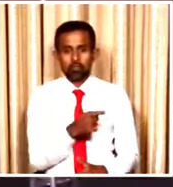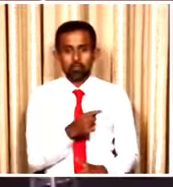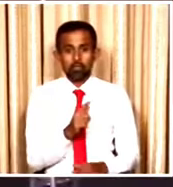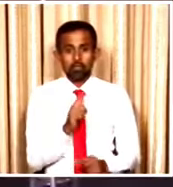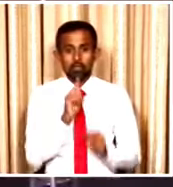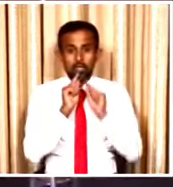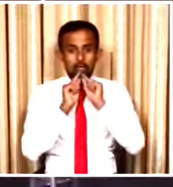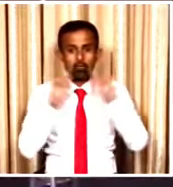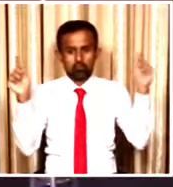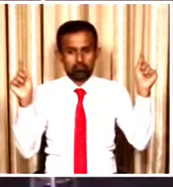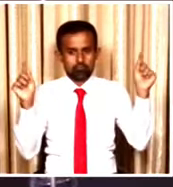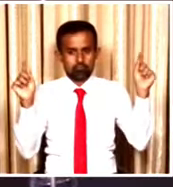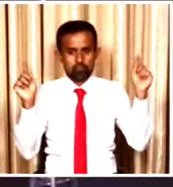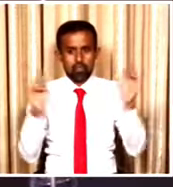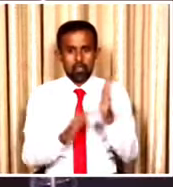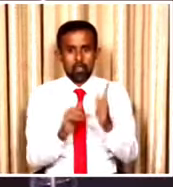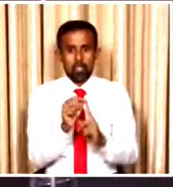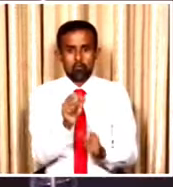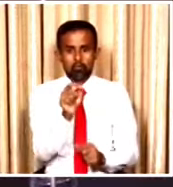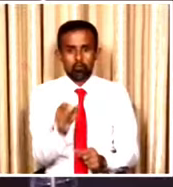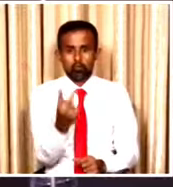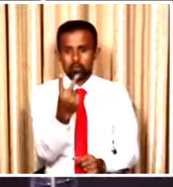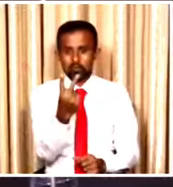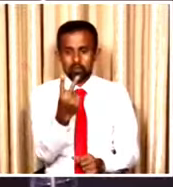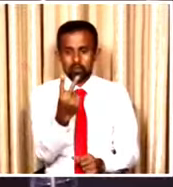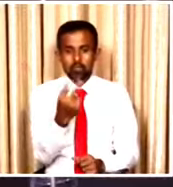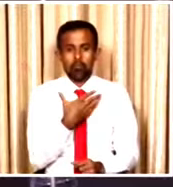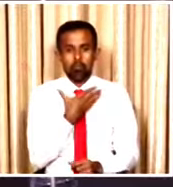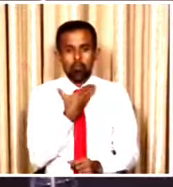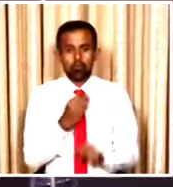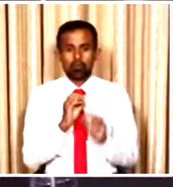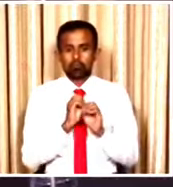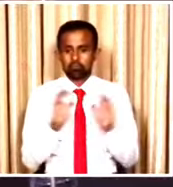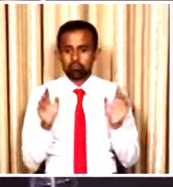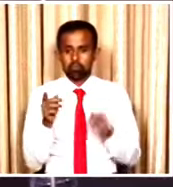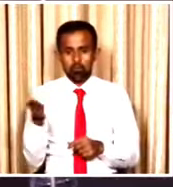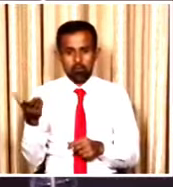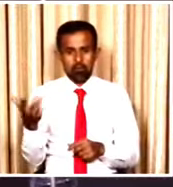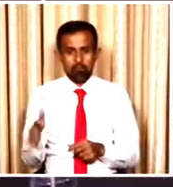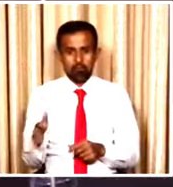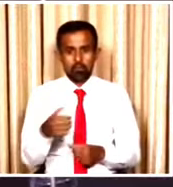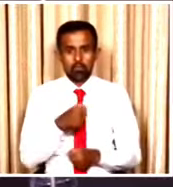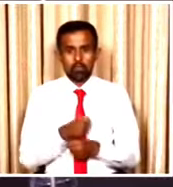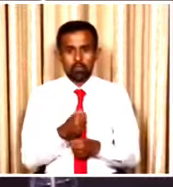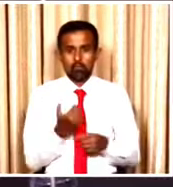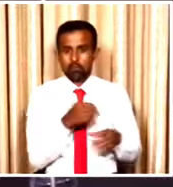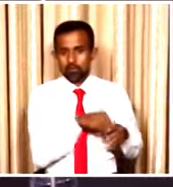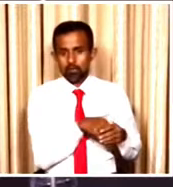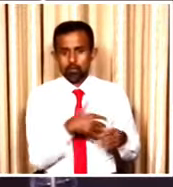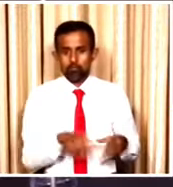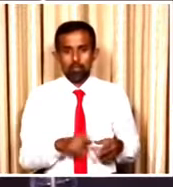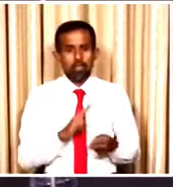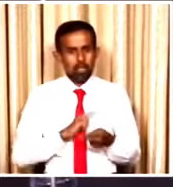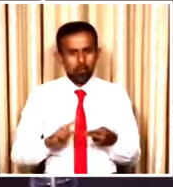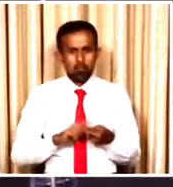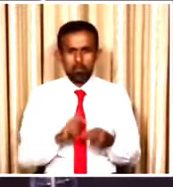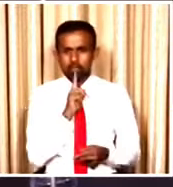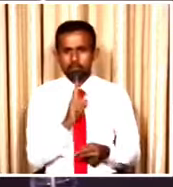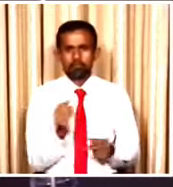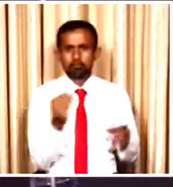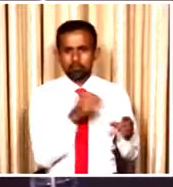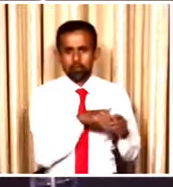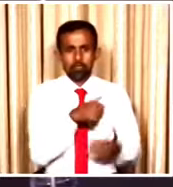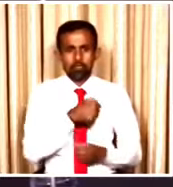ප්‍රකාශ මේ ඇමතිවරු දෙන්න සම්පූර්ණ අසත්‍ය ප්‍රකාශ කරන්නේ. මේගොල්ල ආණ්ඩුවට ගිහිල්ලා එපා කියද්දි එතන